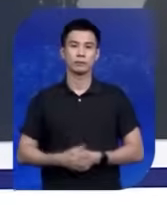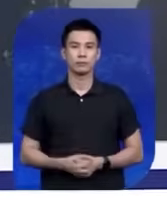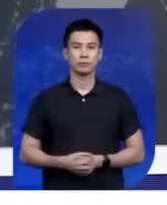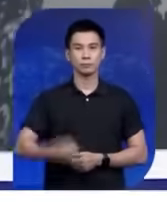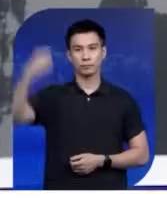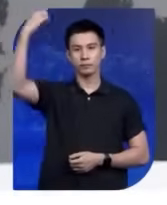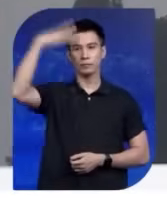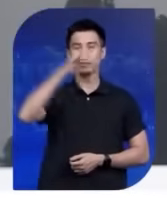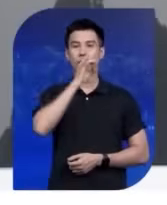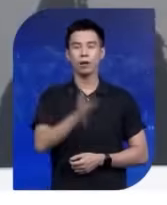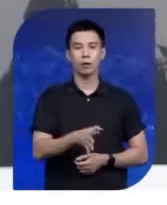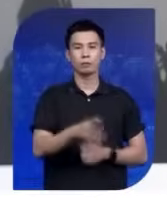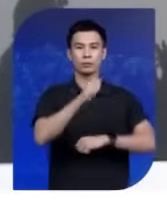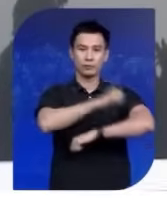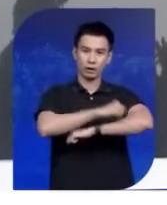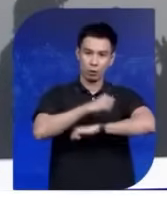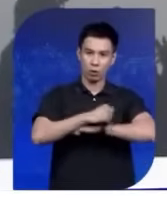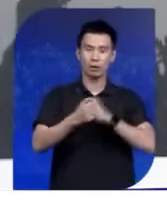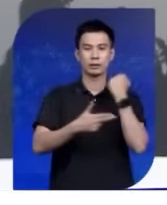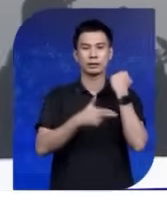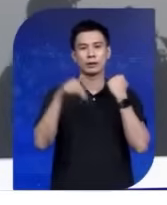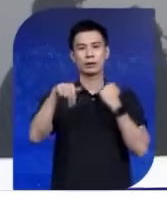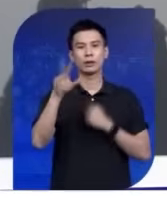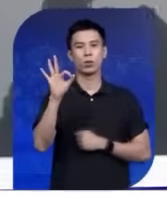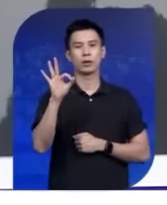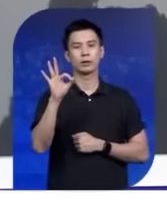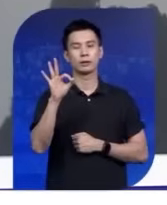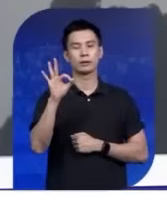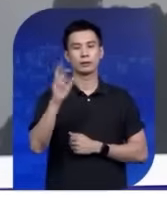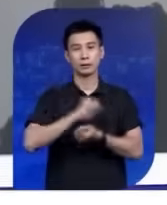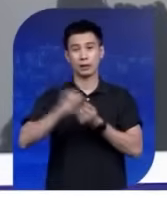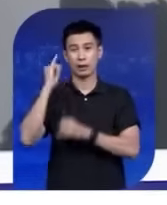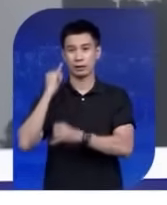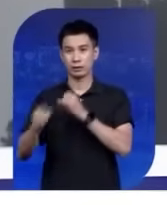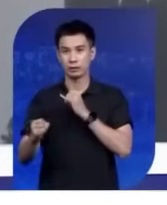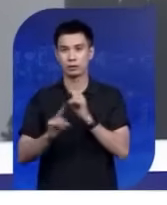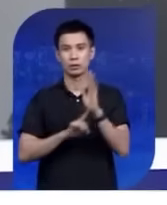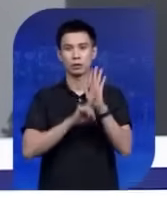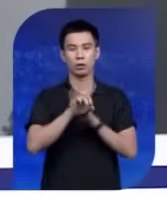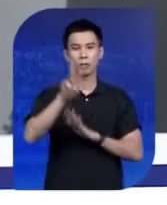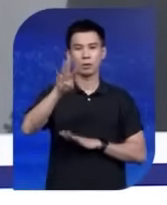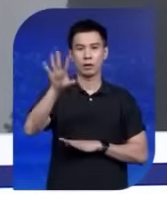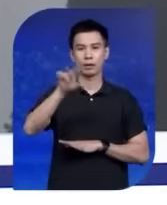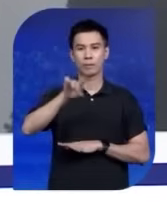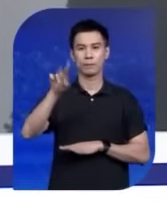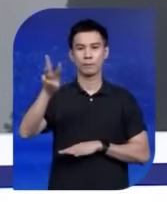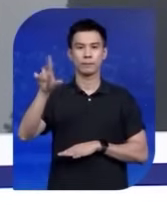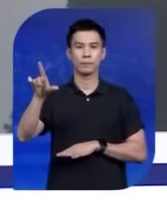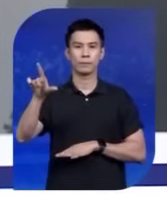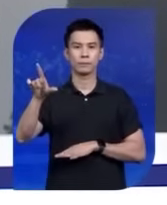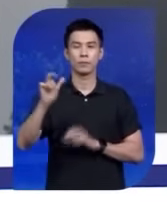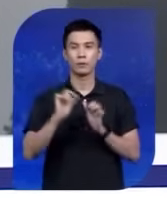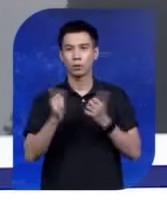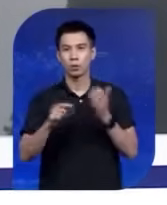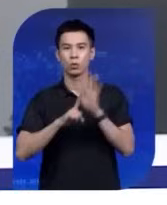vi rộng từ Thanh Hóa đến Ninh Thuận dự báo sẽ duy trì đến cuối tháng với nền nhiệt cao nhất là 35 đến 37 Đ C có nơi